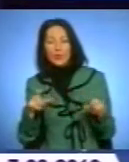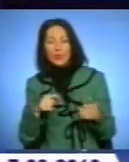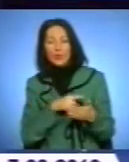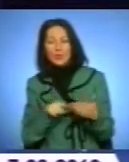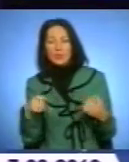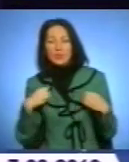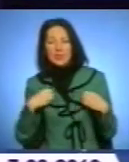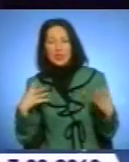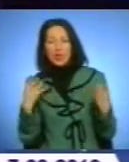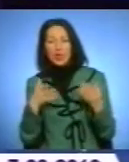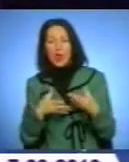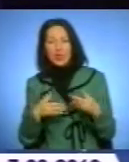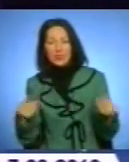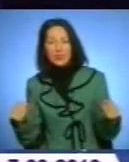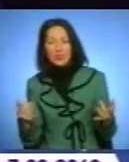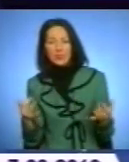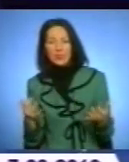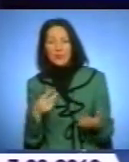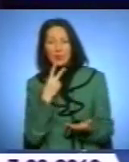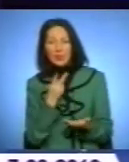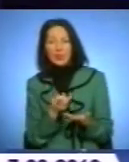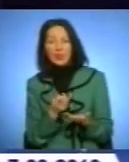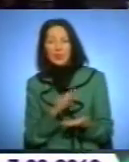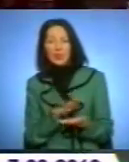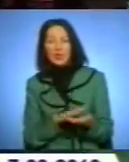Наскільки емоційним був для них цей день – дивіться далі.